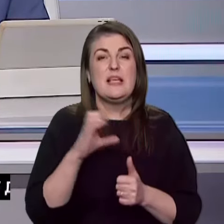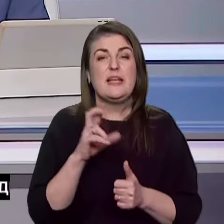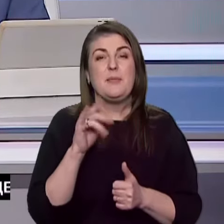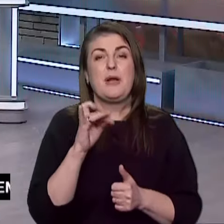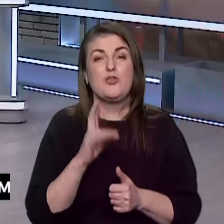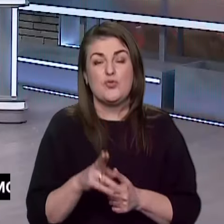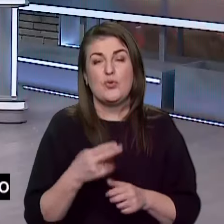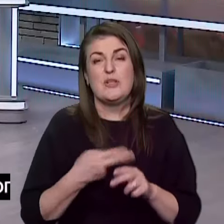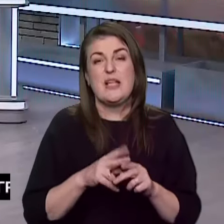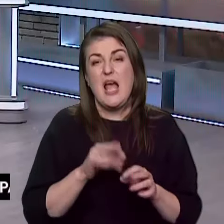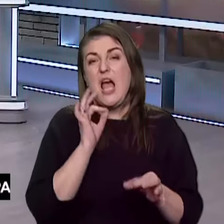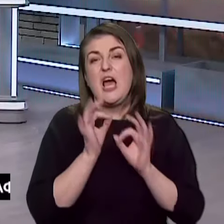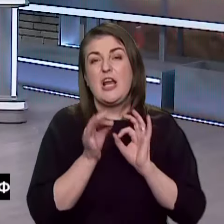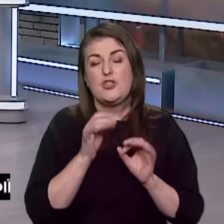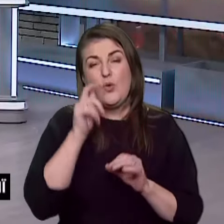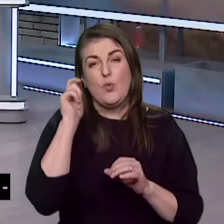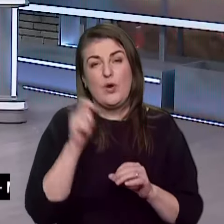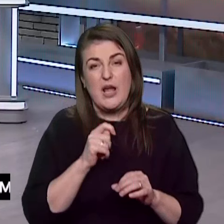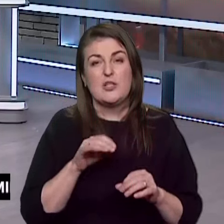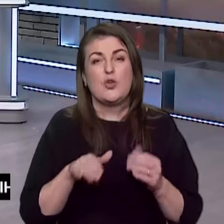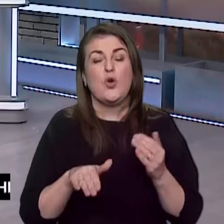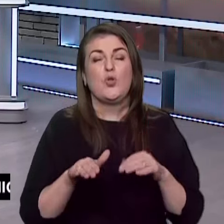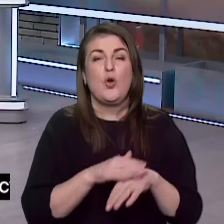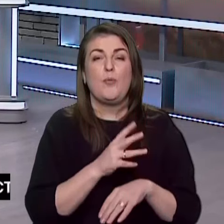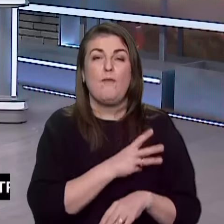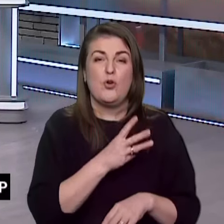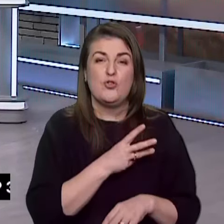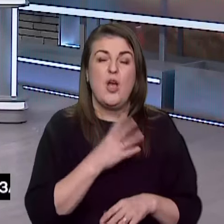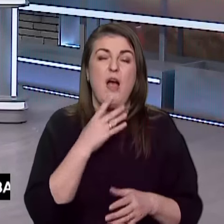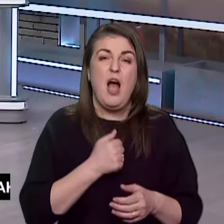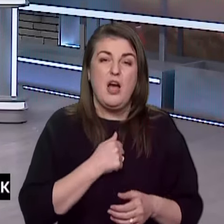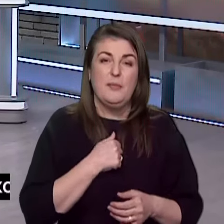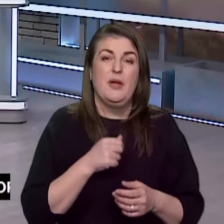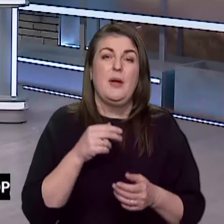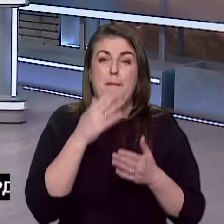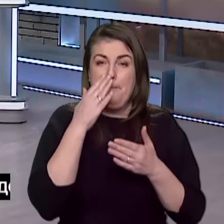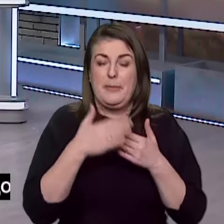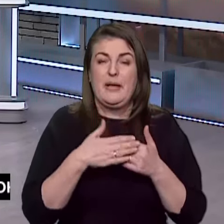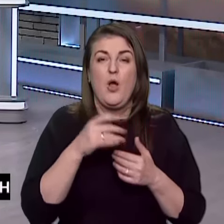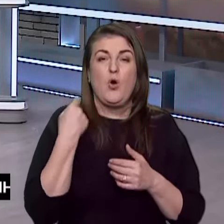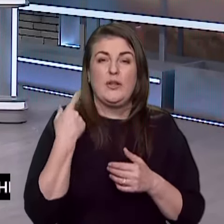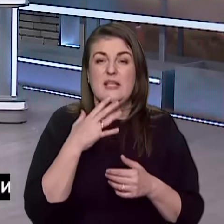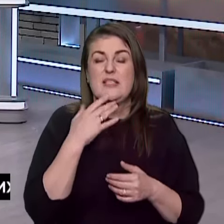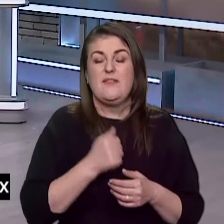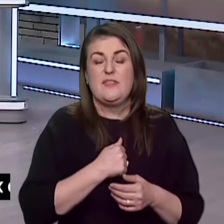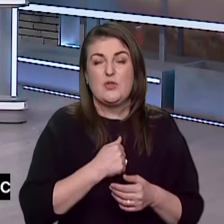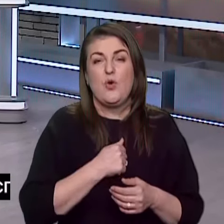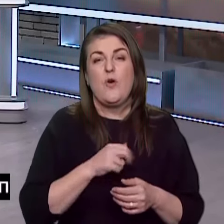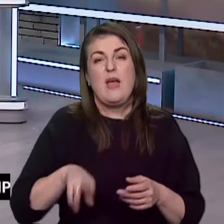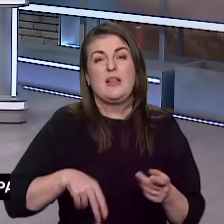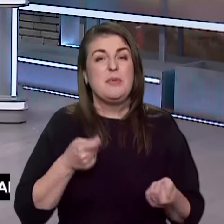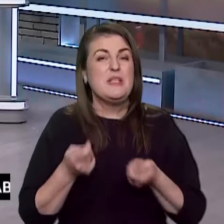Брачука, це речник Української добровольчої армії, голова громадської ради при Одеській обласній військовій адміністрації.